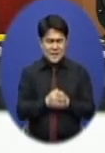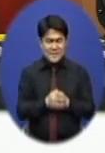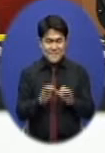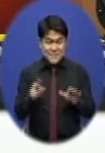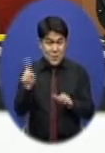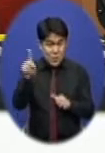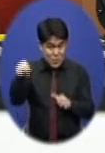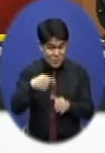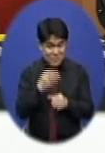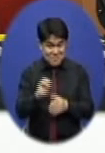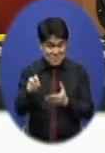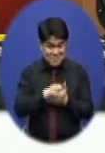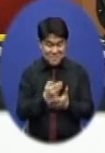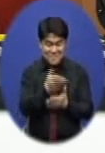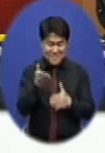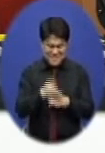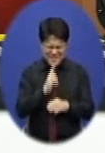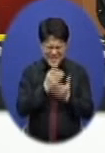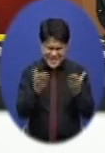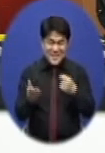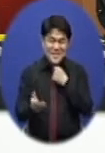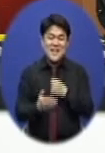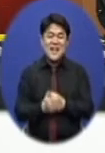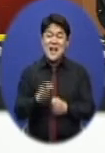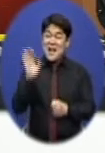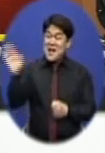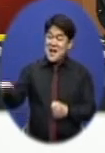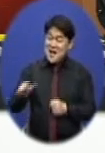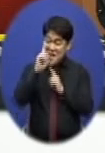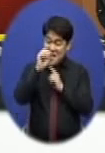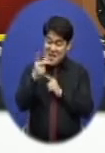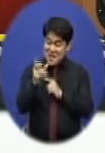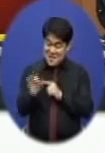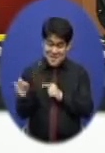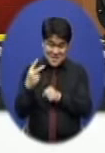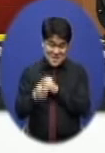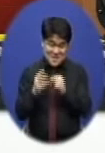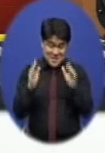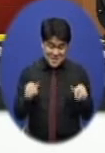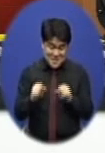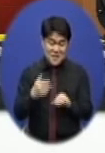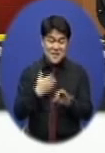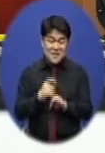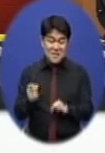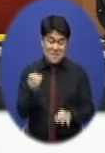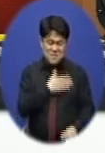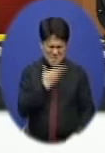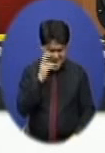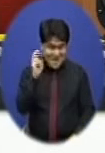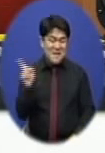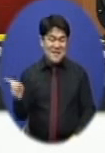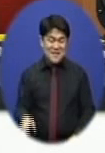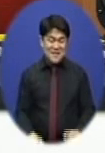문자가 왔습니다. 하여튼 여러분 감사합니다. 아니 우리 이효정 씨는 한 네. 2년만 하게 되면 네. 나눔 노래자랑 2년 하면 부자 되겠어요. 집도